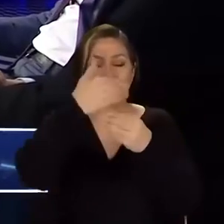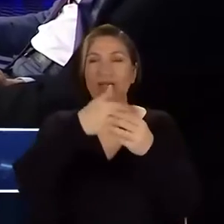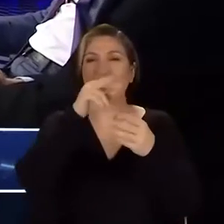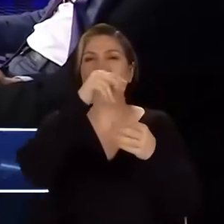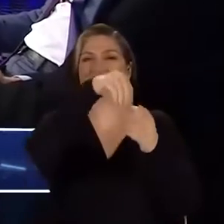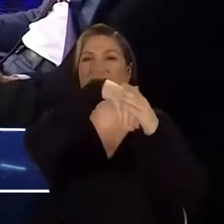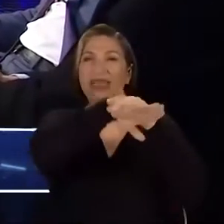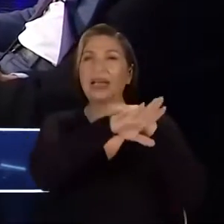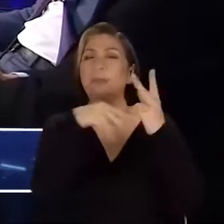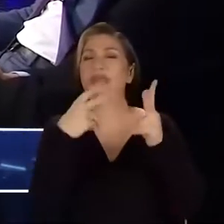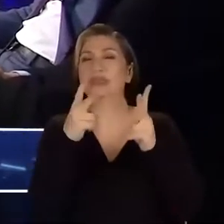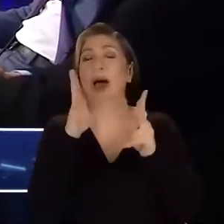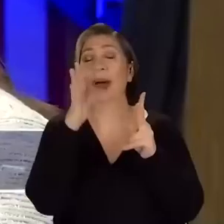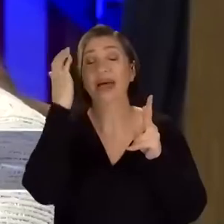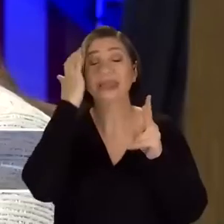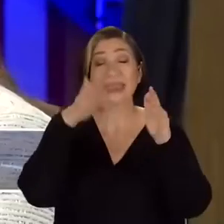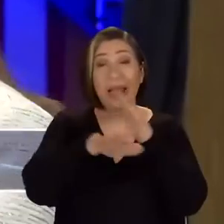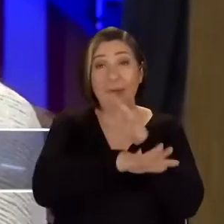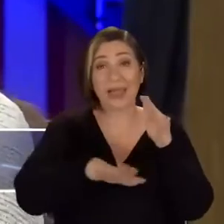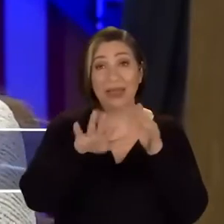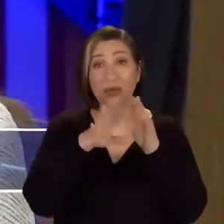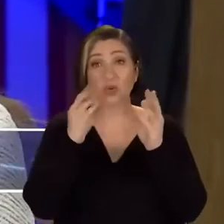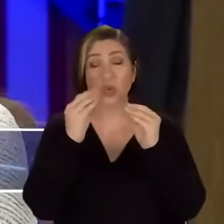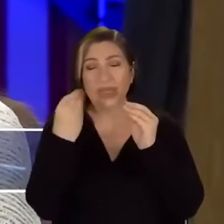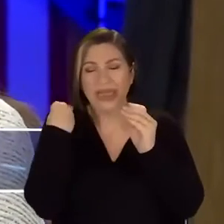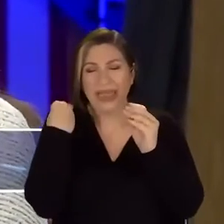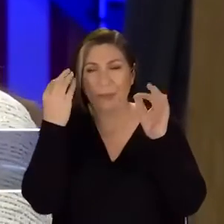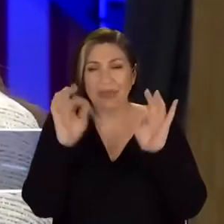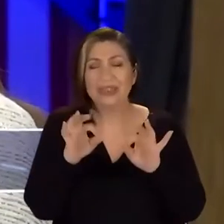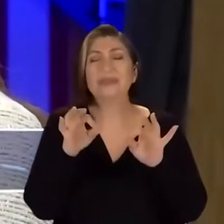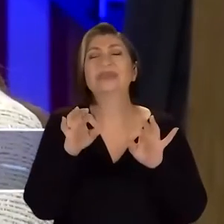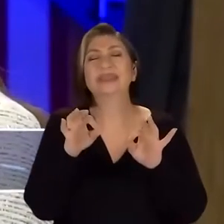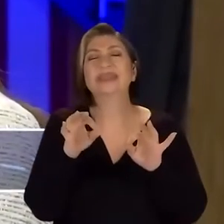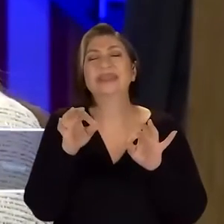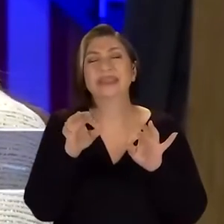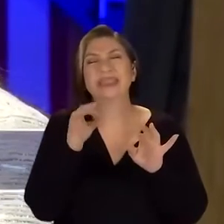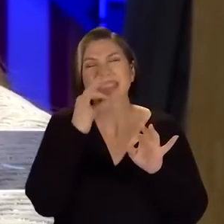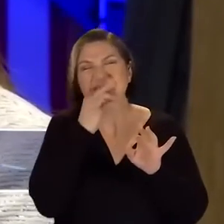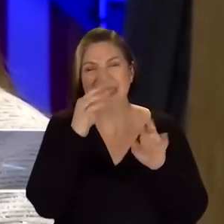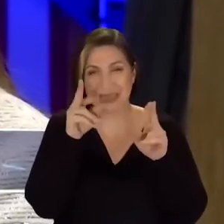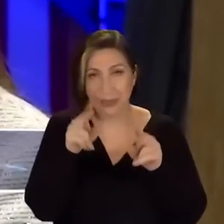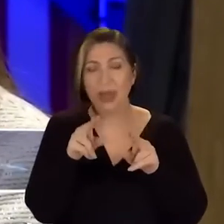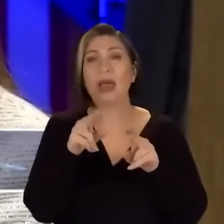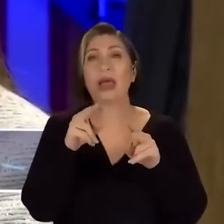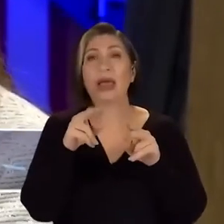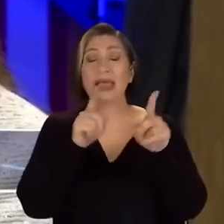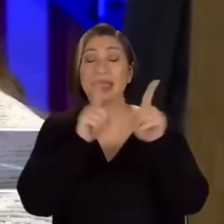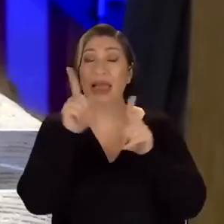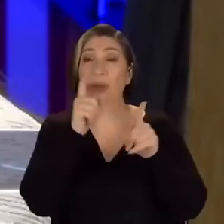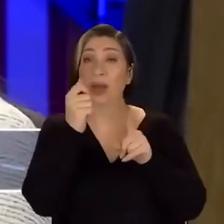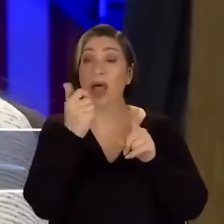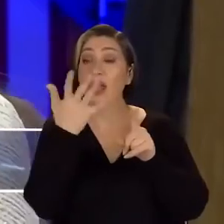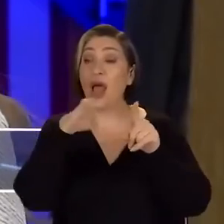saklayabilirsiniz. Yani aslında temelde daha çok da yolun başında değiliz ama nispeten yolun başındayız. Kripto paraları